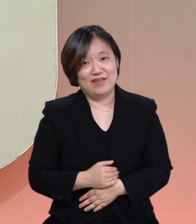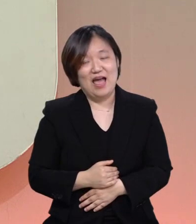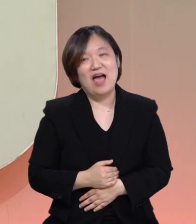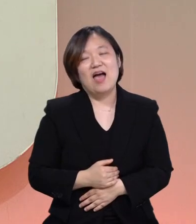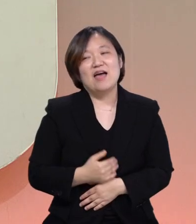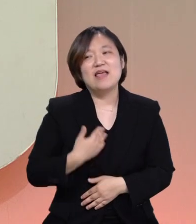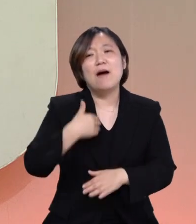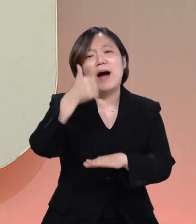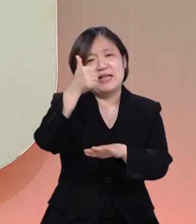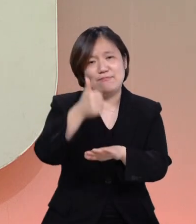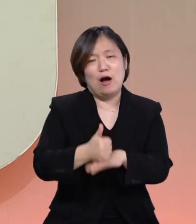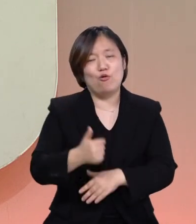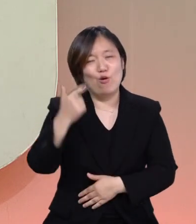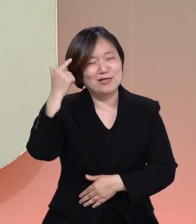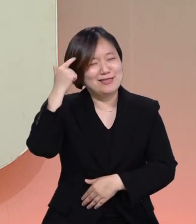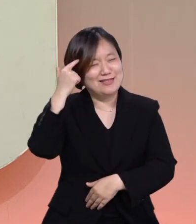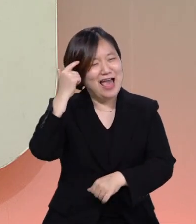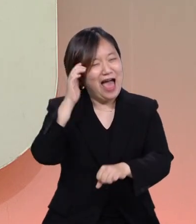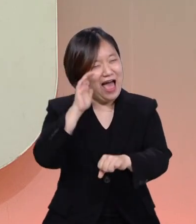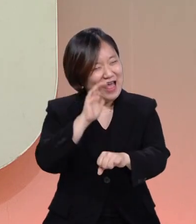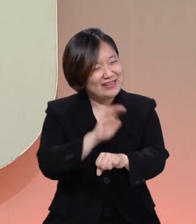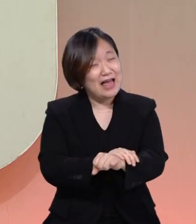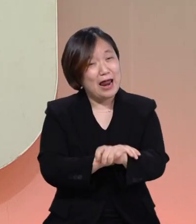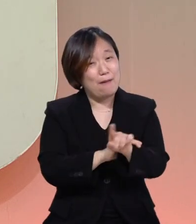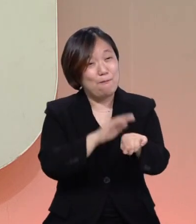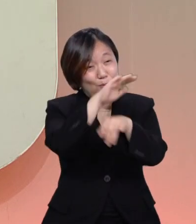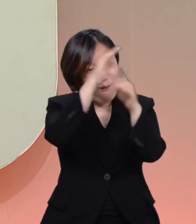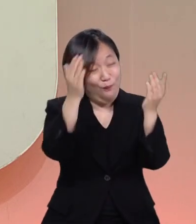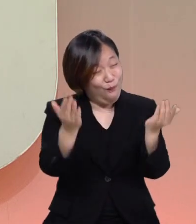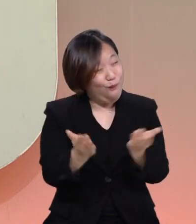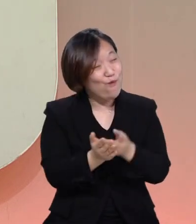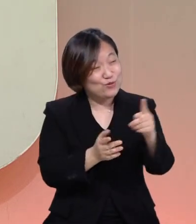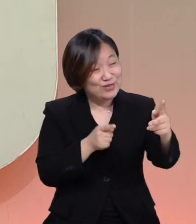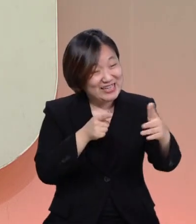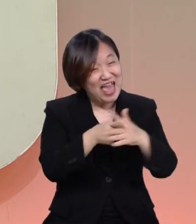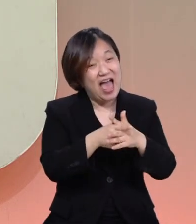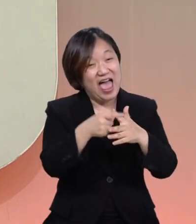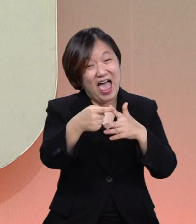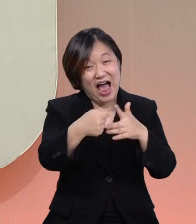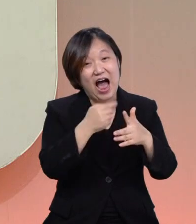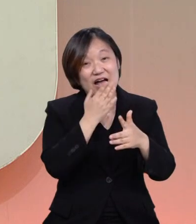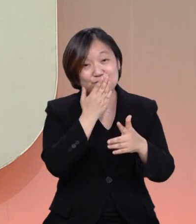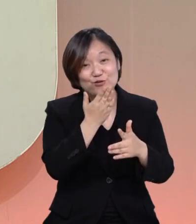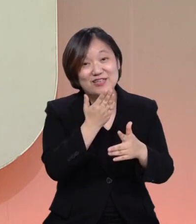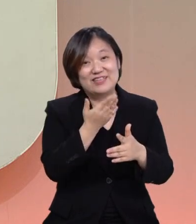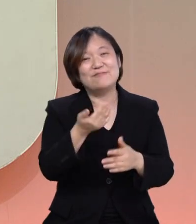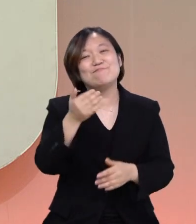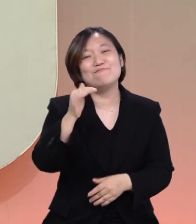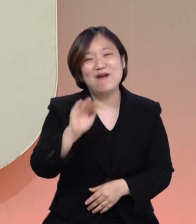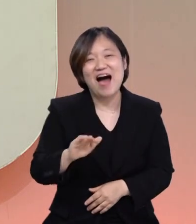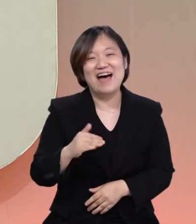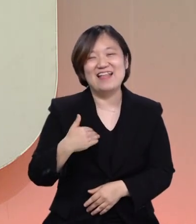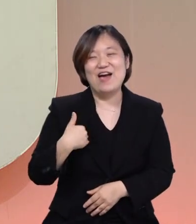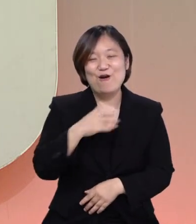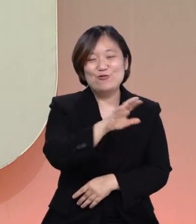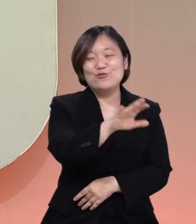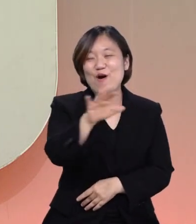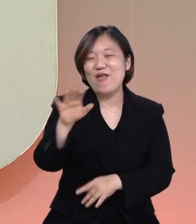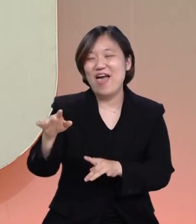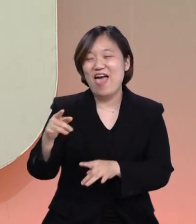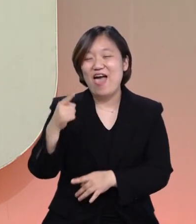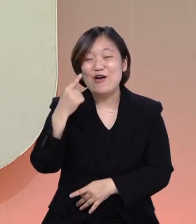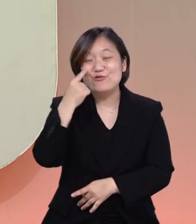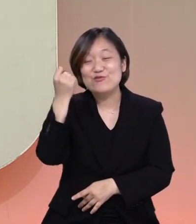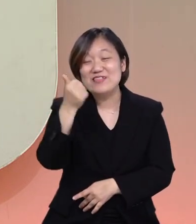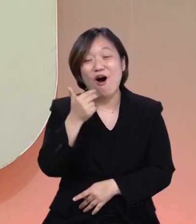지혜로우신 분들은 제가 말하고자 하는 의도를 딱 알아차리시지만 우리 주변에 의외로 조금 이렇게 눈치가 없는